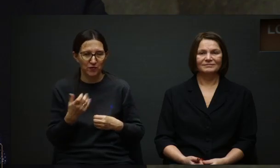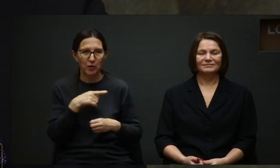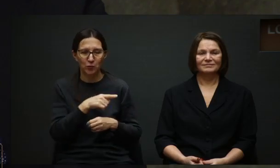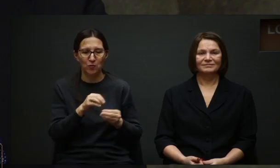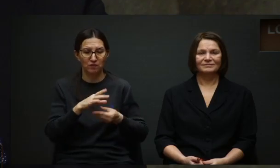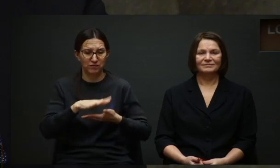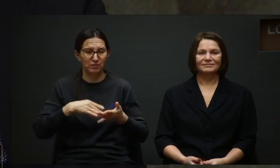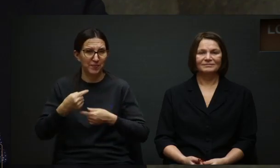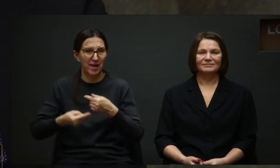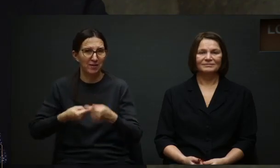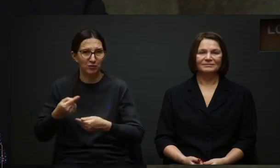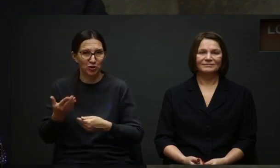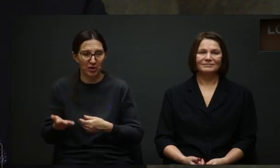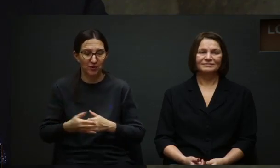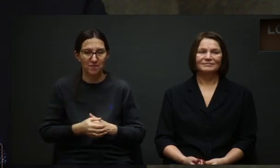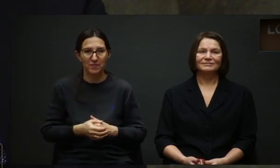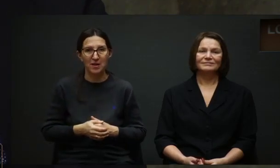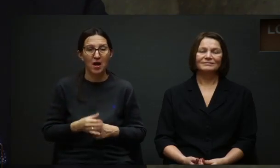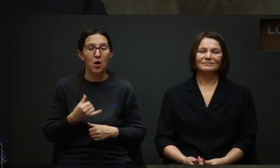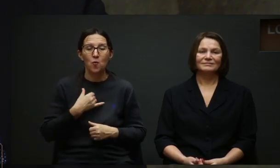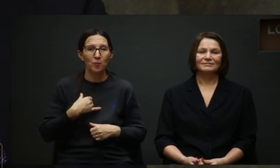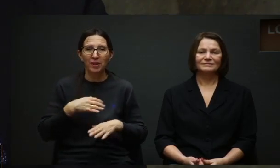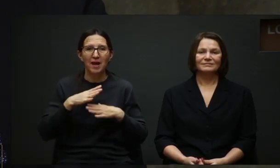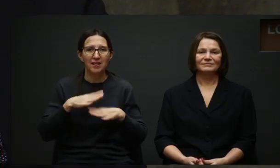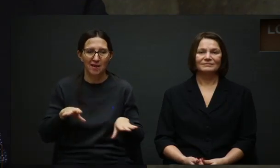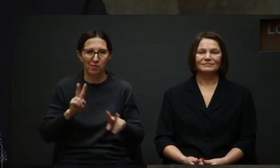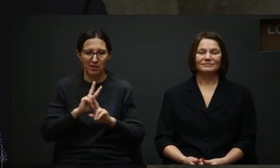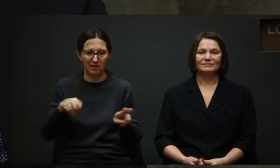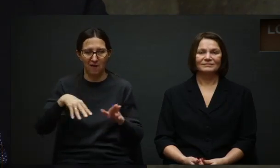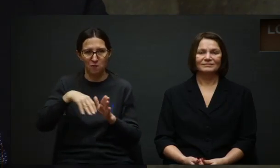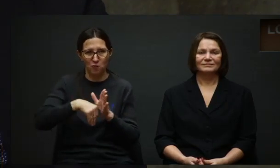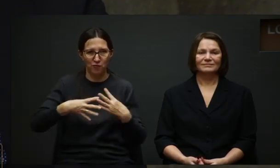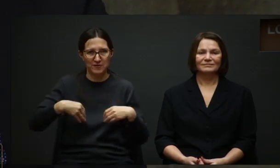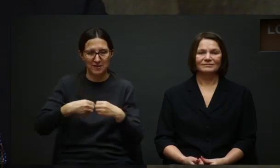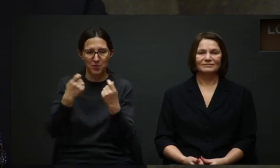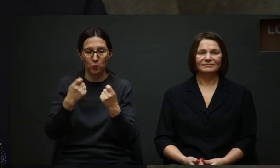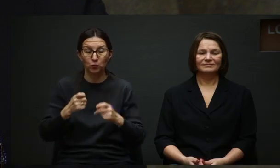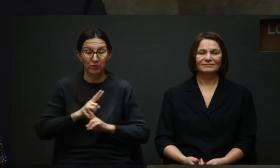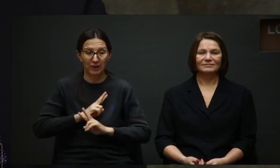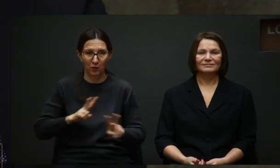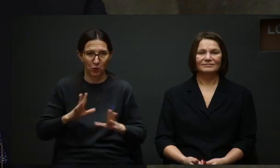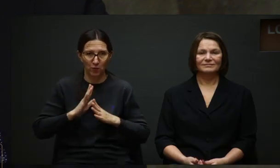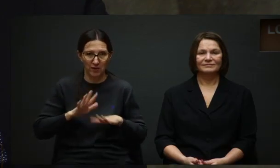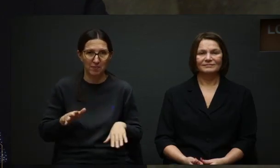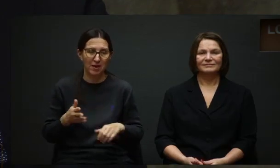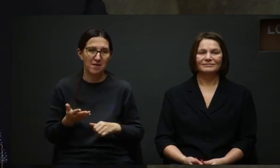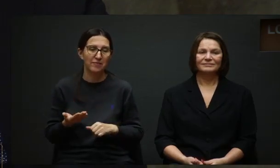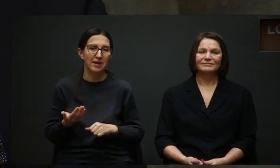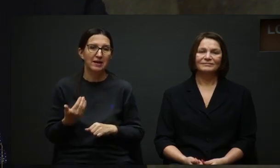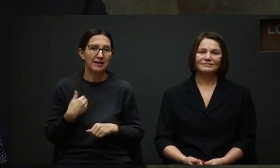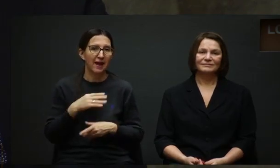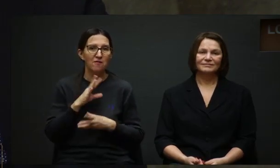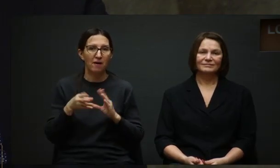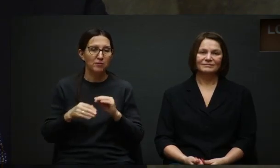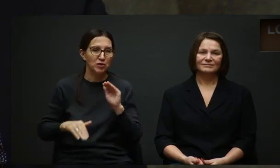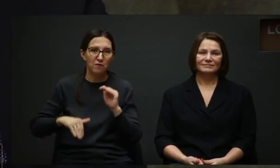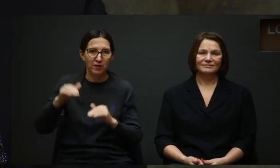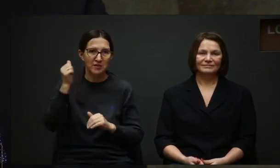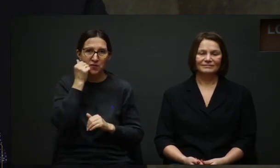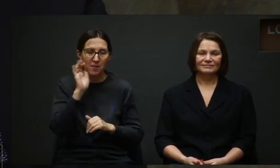он продолжает. У меня не было художников в семье совершенно, я вообще выросла не в Москве, а в